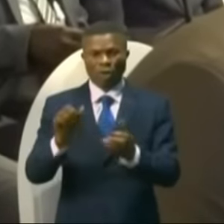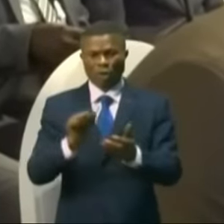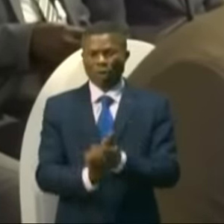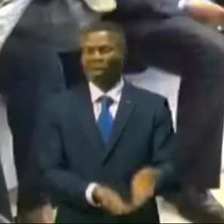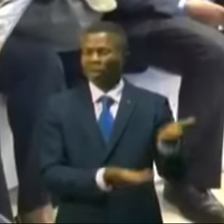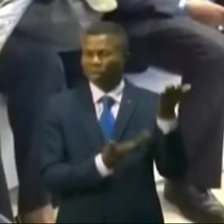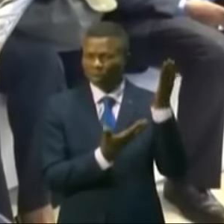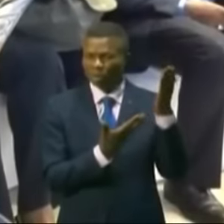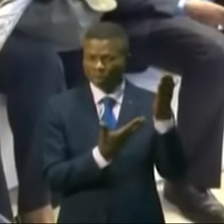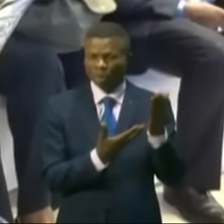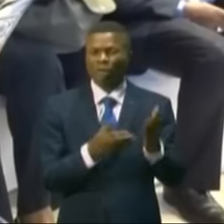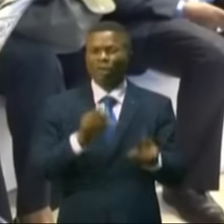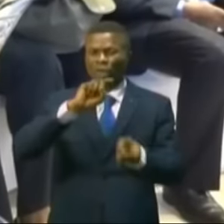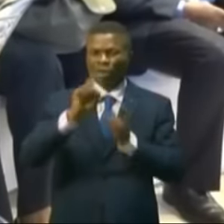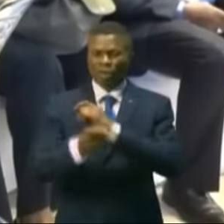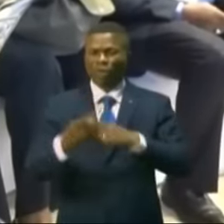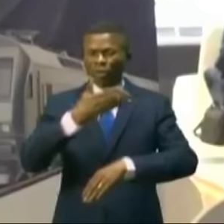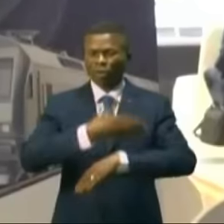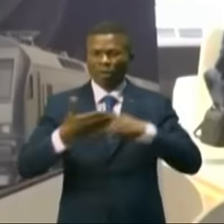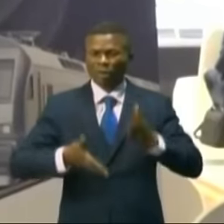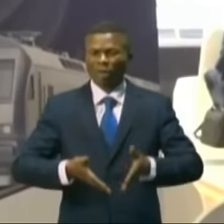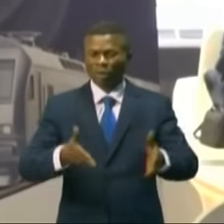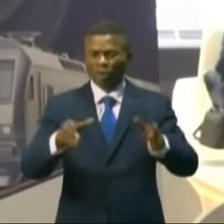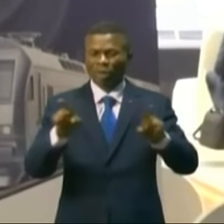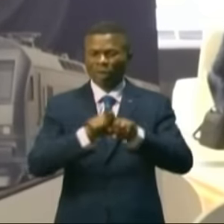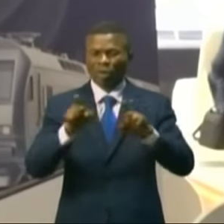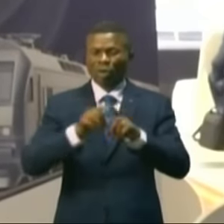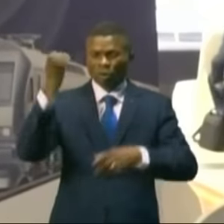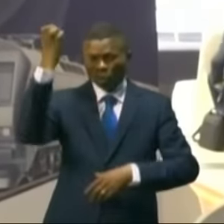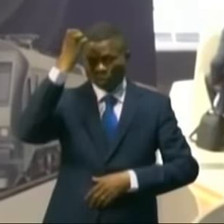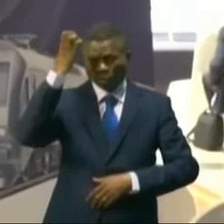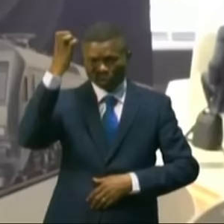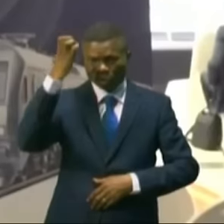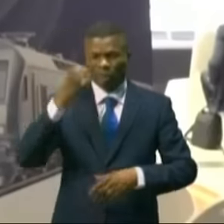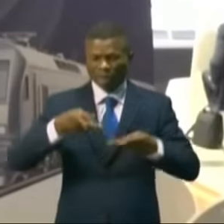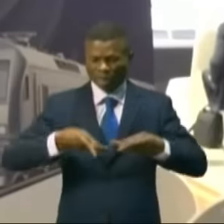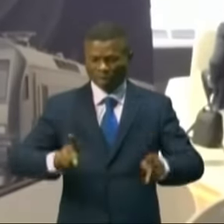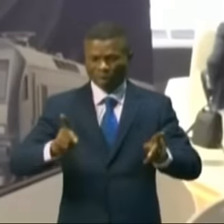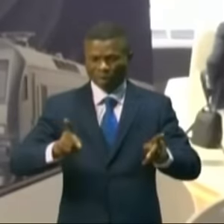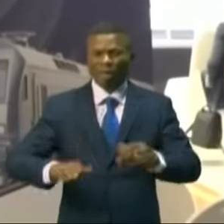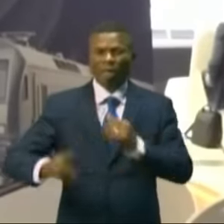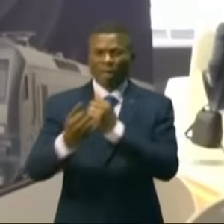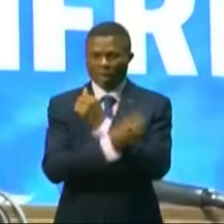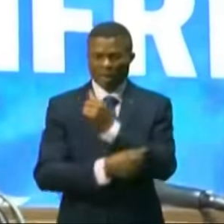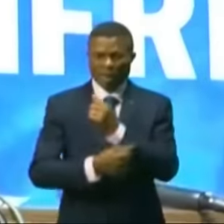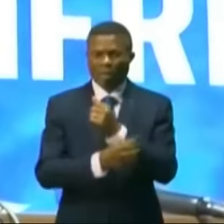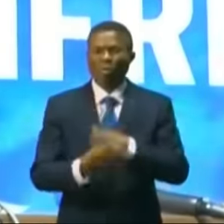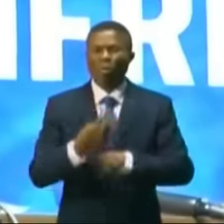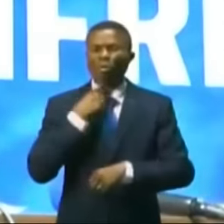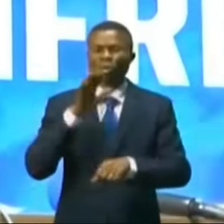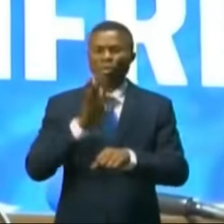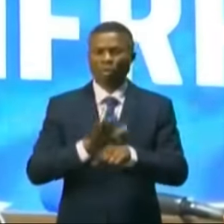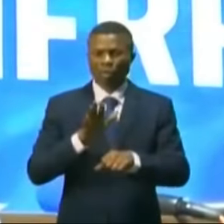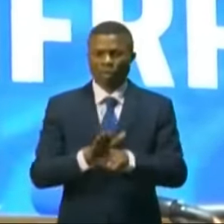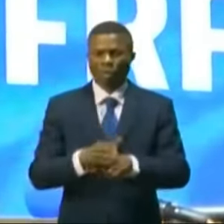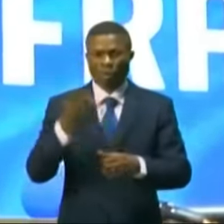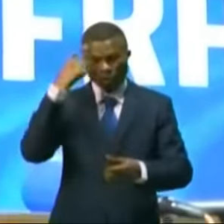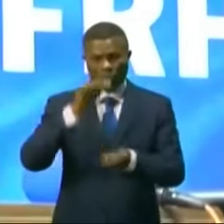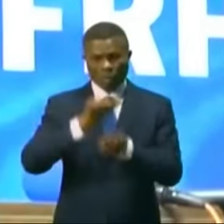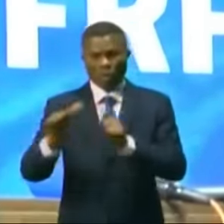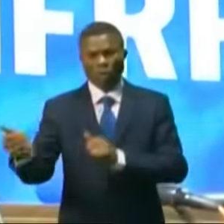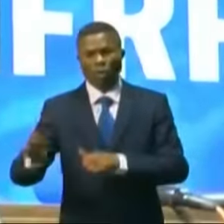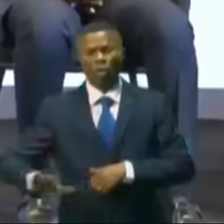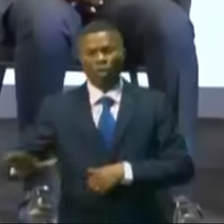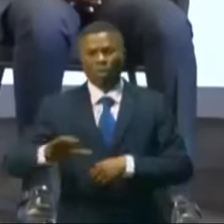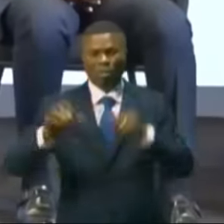de moderniser les infrastructures aux standards internationaux, car le pays connaît un retard dans ce secteur par rapport à d'autres pays de